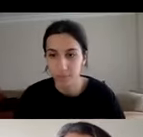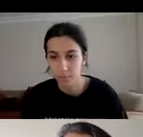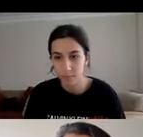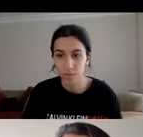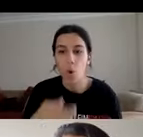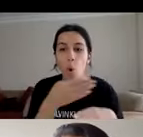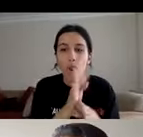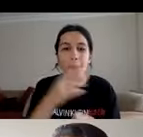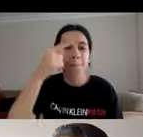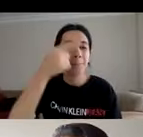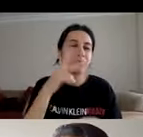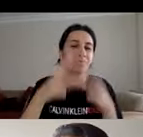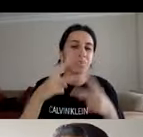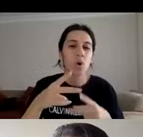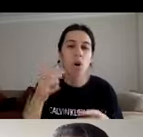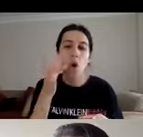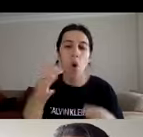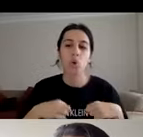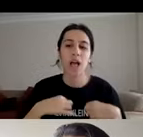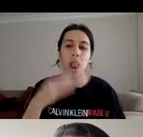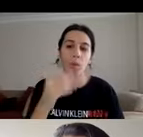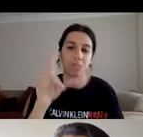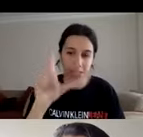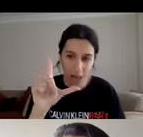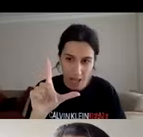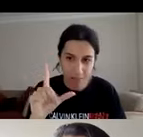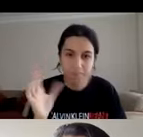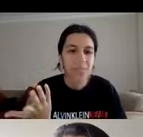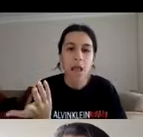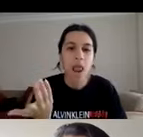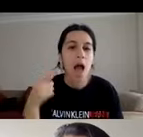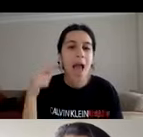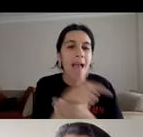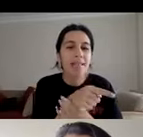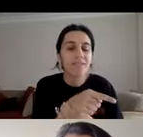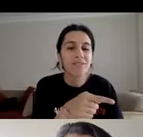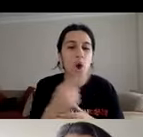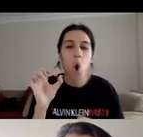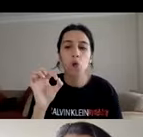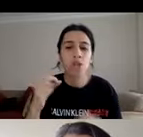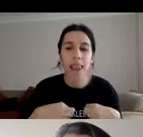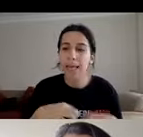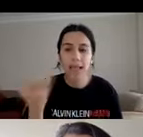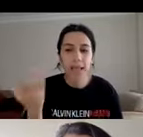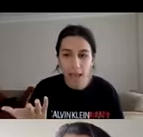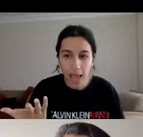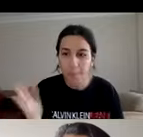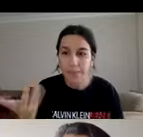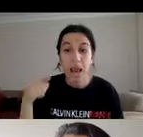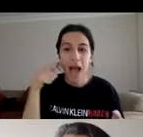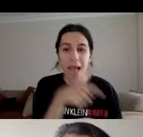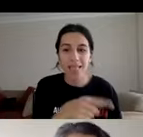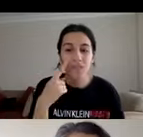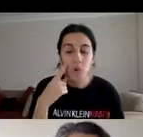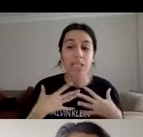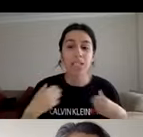ortak belli özellikleri kendi içinde barındırmaktadır. Nedir bu hedef kitleyi tanımlayan özellikler? Bir kere bu hedef kitlenin herhangi bir sağlık